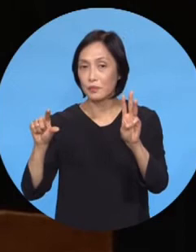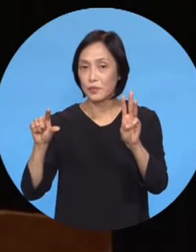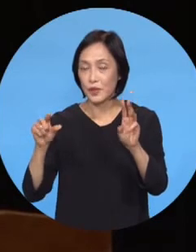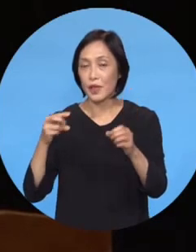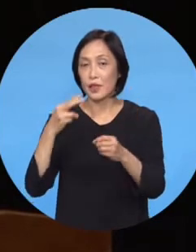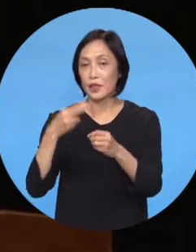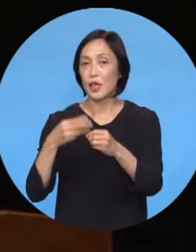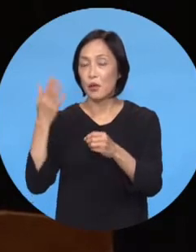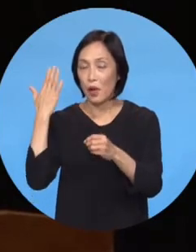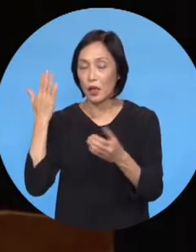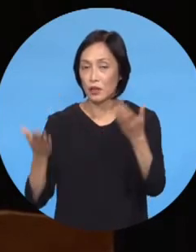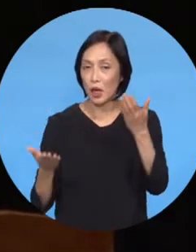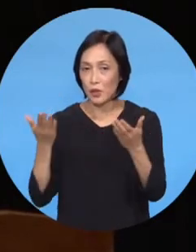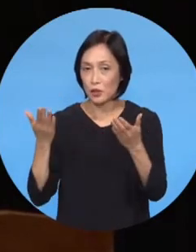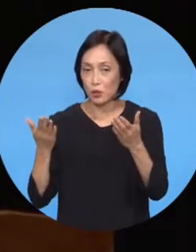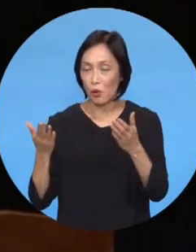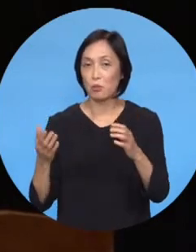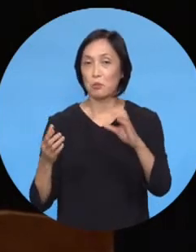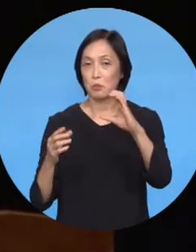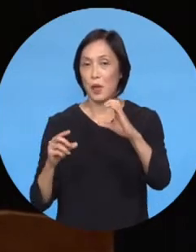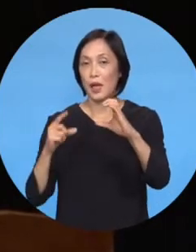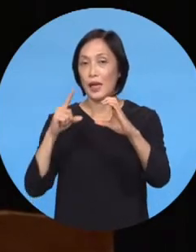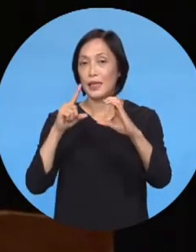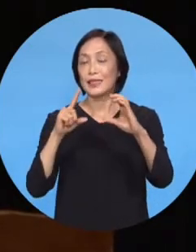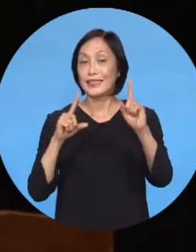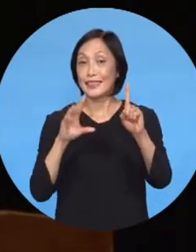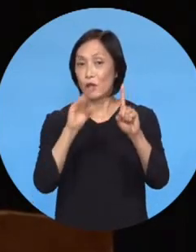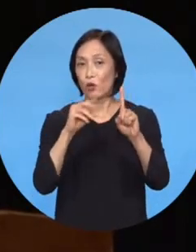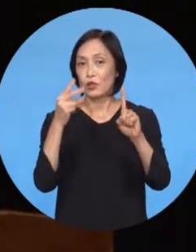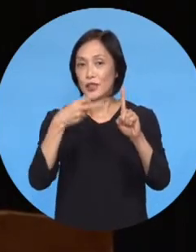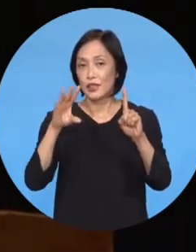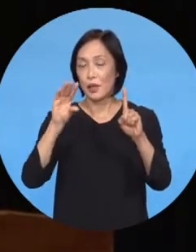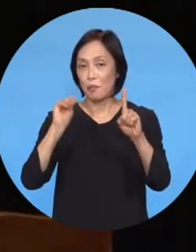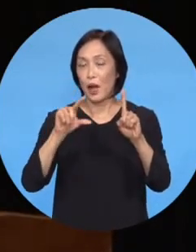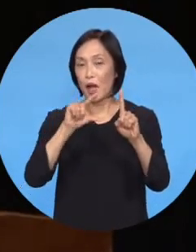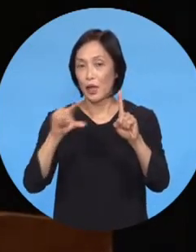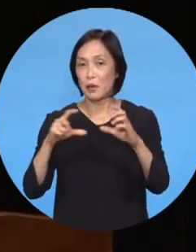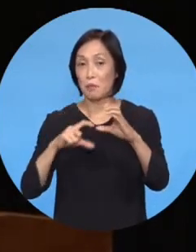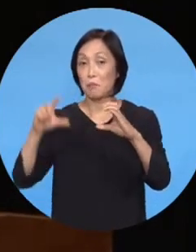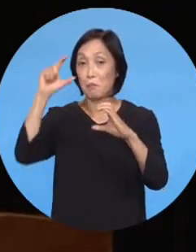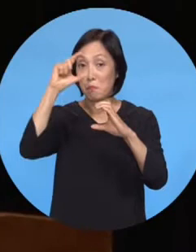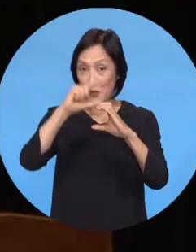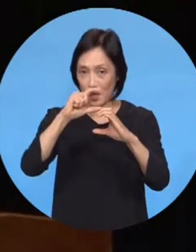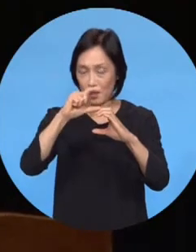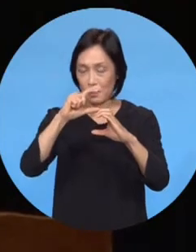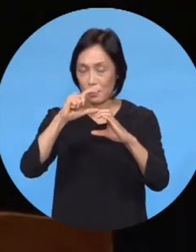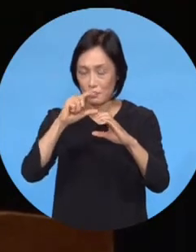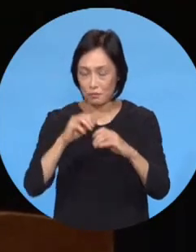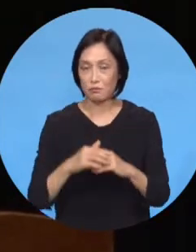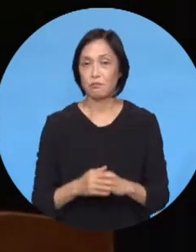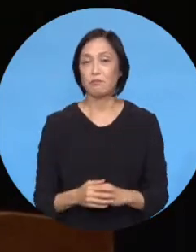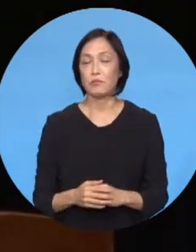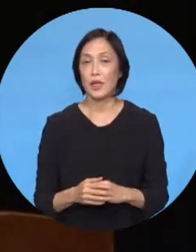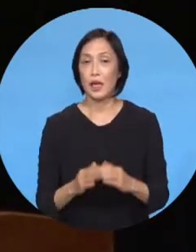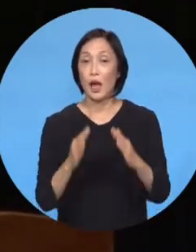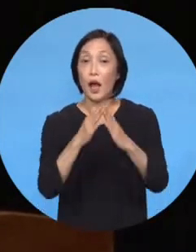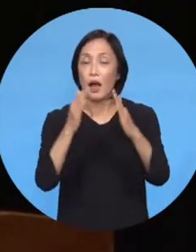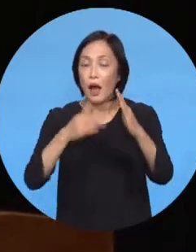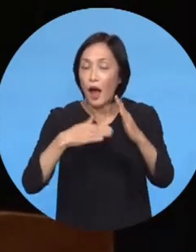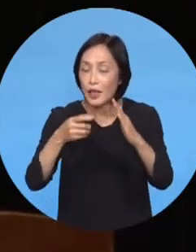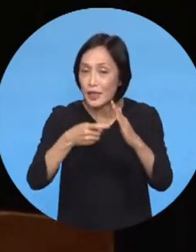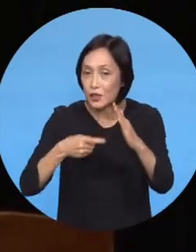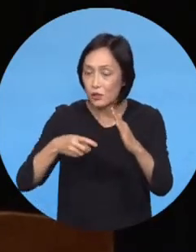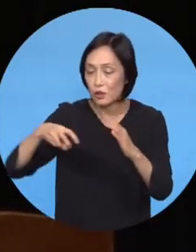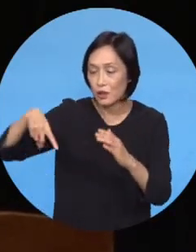比プラス約1億2000万円に上り、先ほどお話があった通りですね、空き巣やひったくり